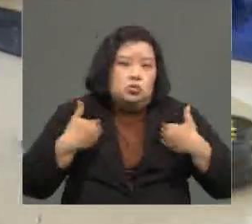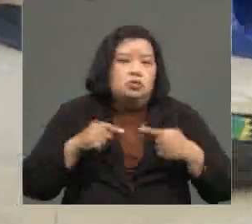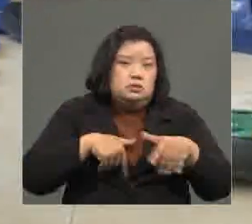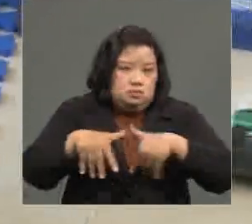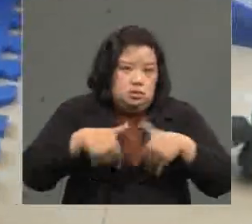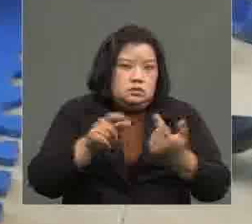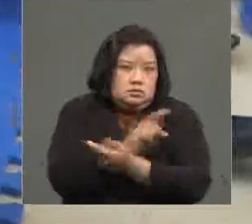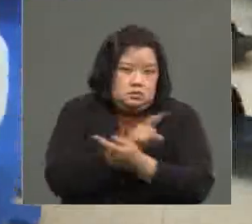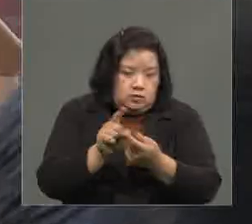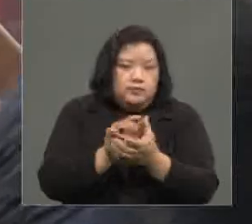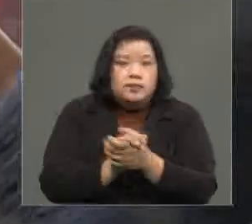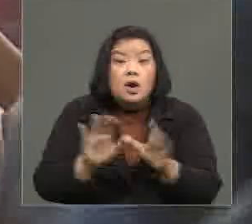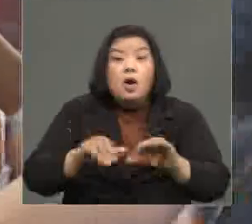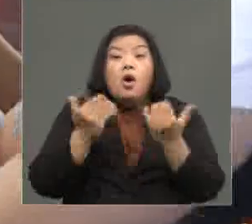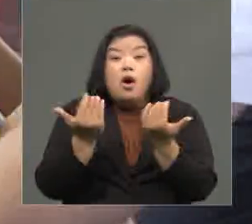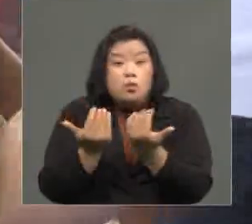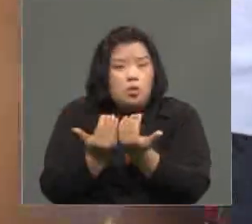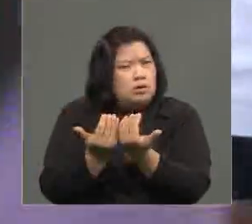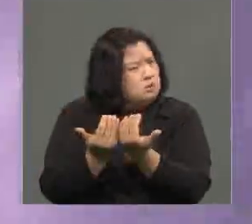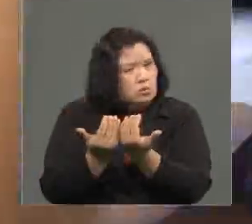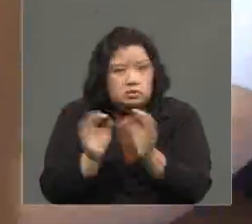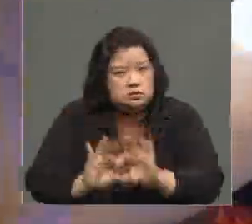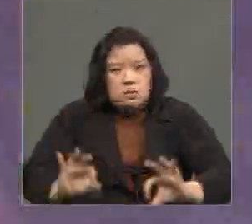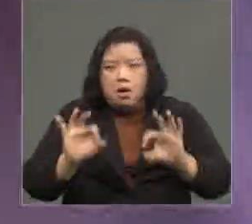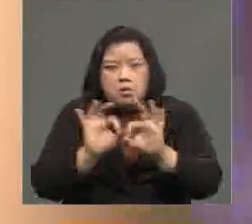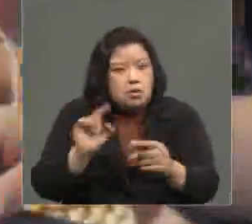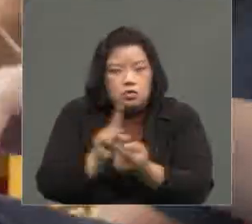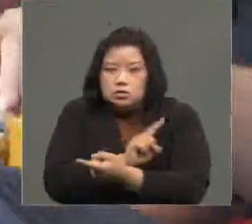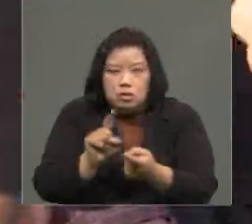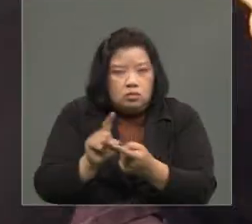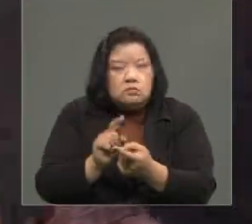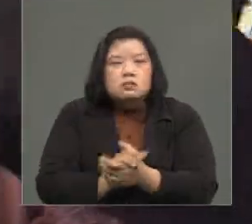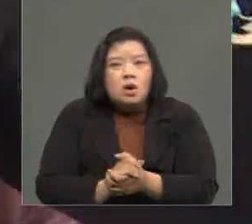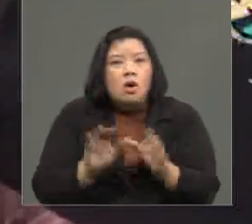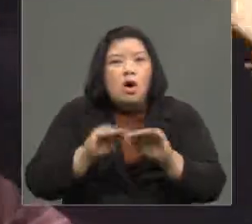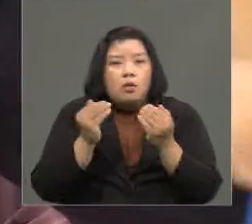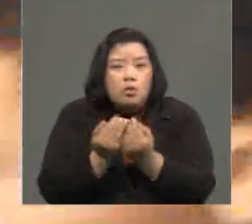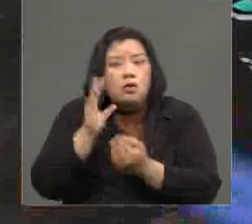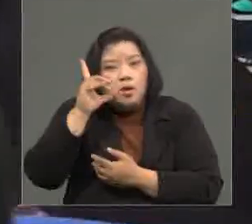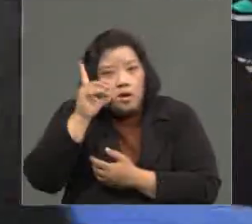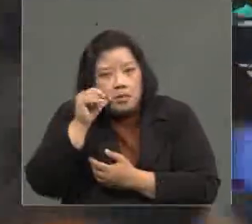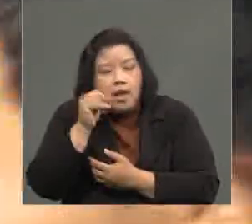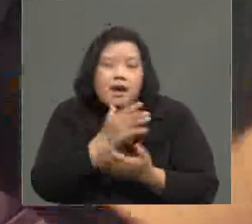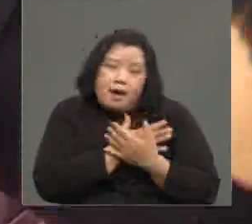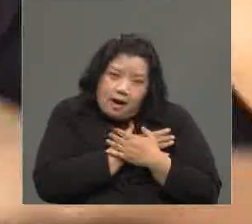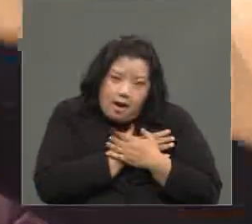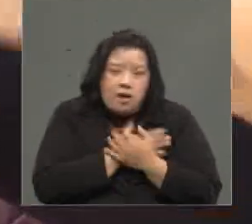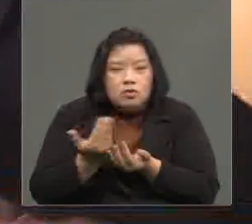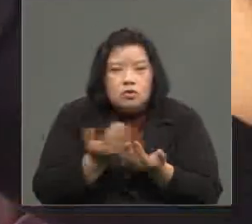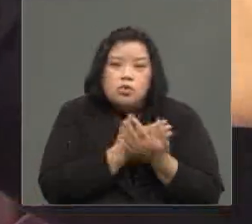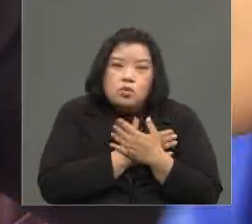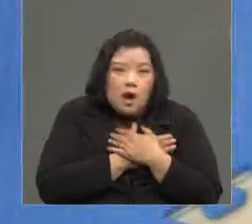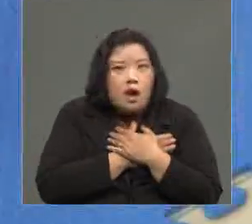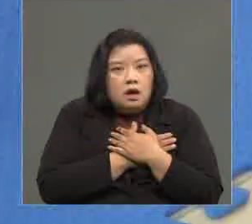สถาบันครอบครัวคือหน่วยที่เล็กที่สุดของสังคมที่มีความสำคัญเนื่องจากครอบครัวอบอุ่นคือเกราะป้องกันที่สร้างความเข้ม